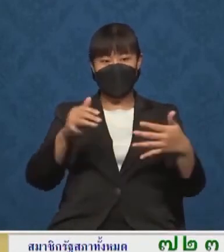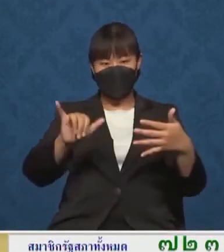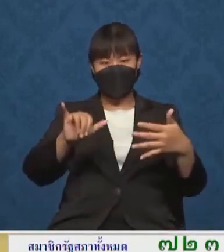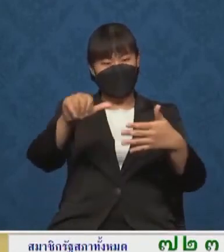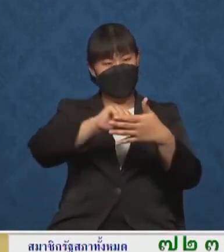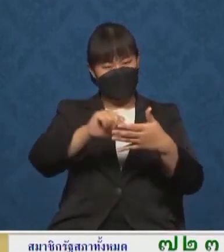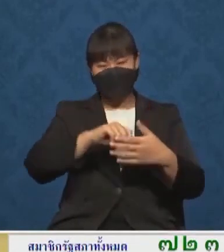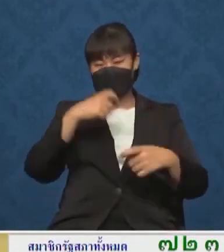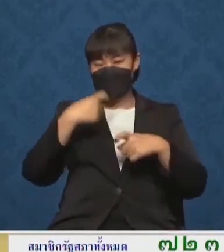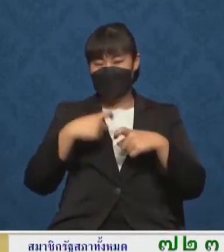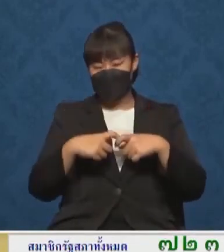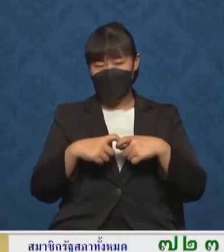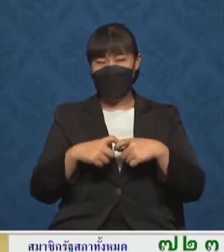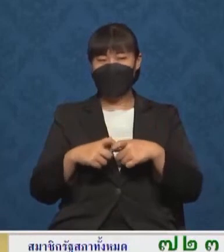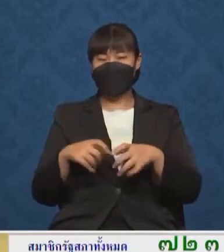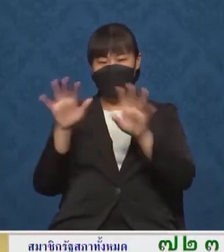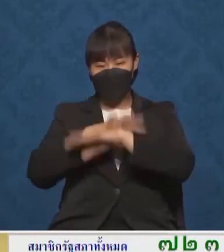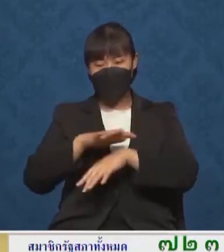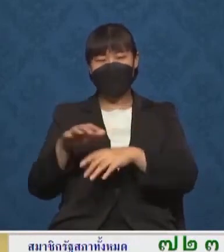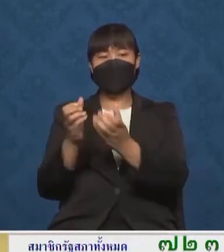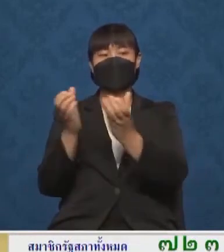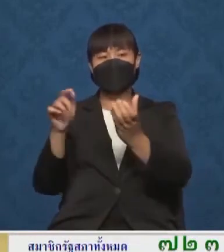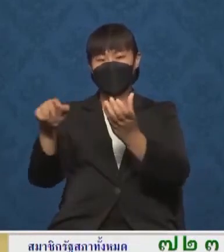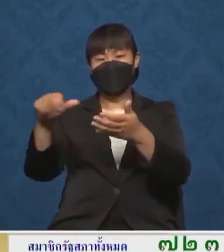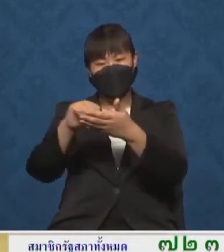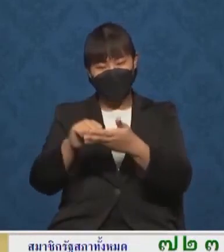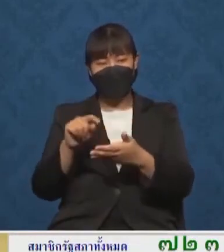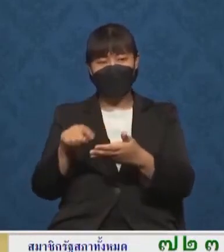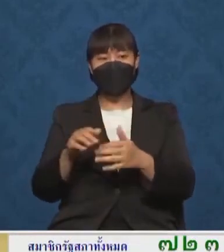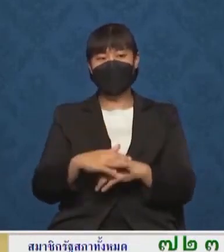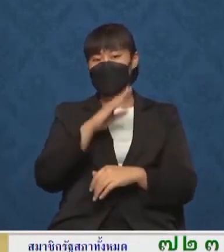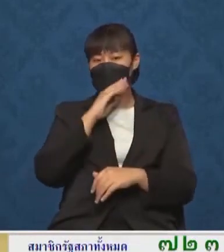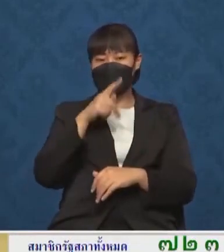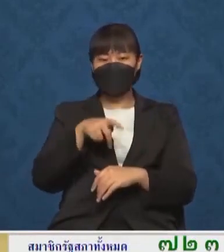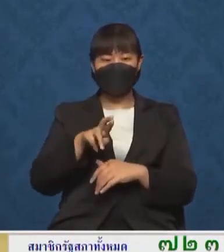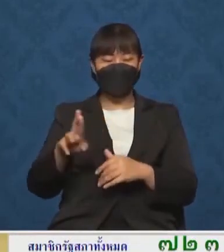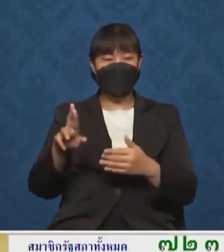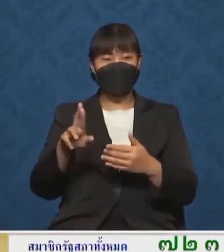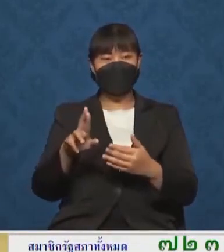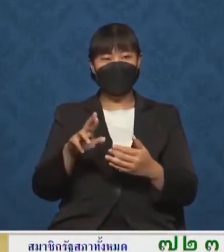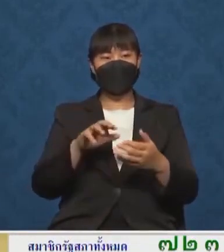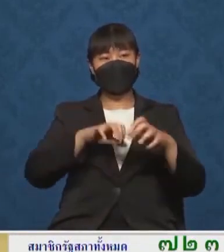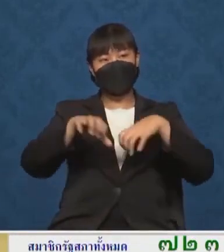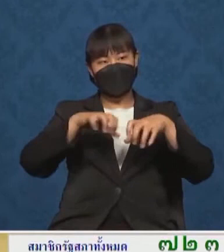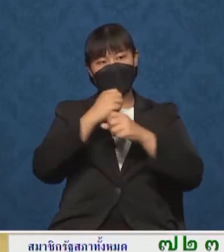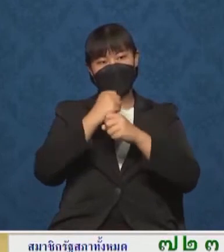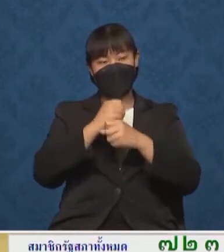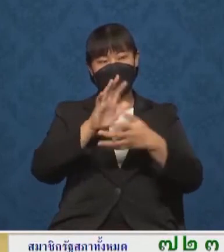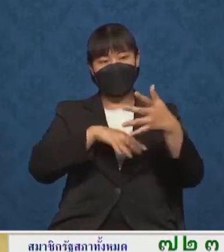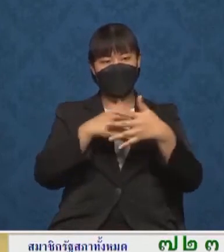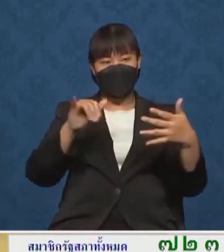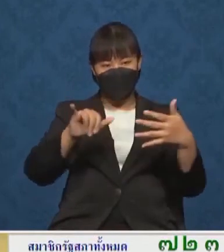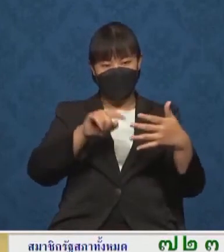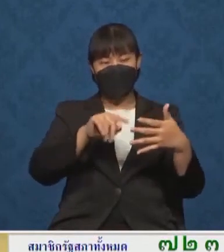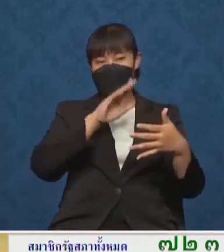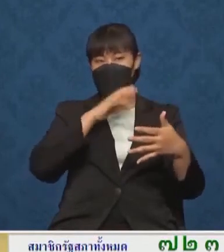พอๆกับแก้ไขรัฐธรรมนูญเลยครับเพราะถ้าท่านไปดูในพรบจัดทํายุทธศาสตร์ชาติเนี่ยการที่ท่านจะแก้ไขแผนยุทธศาสตร์ชา